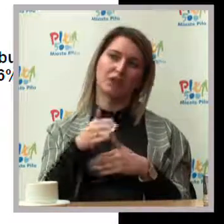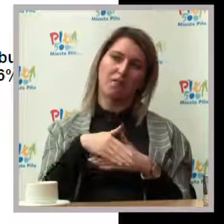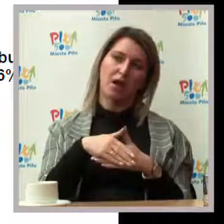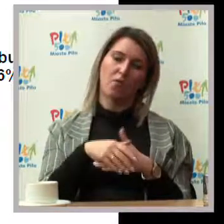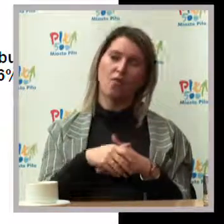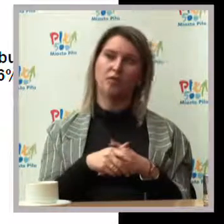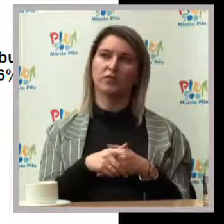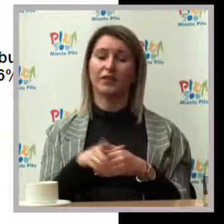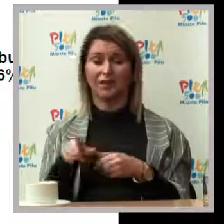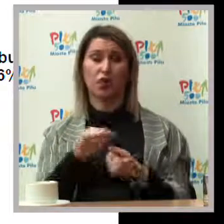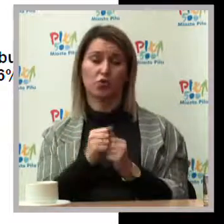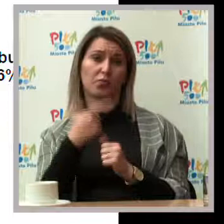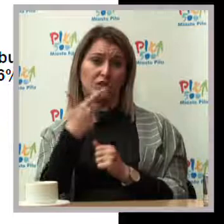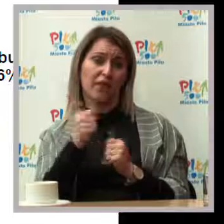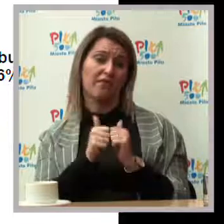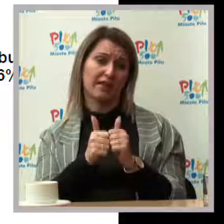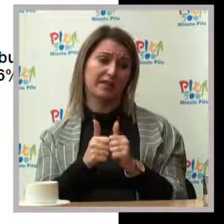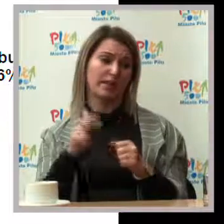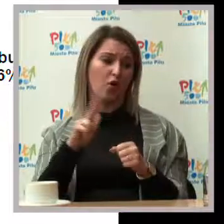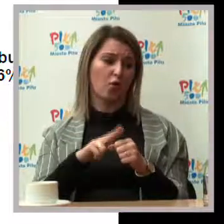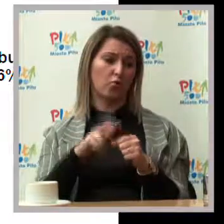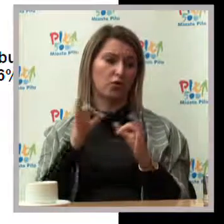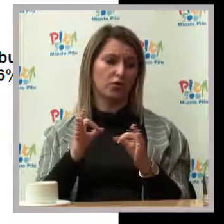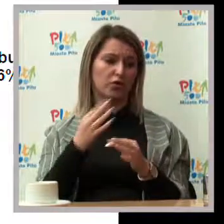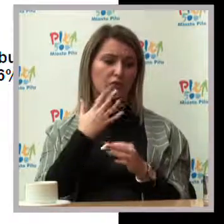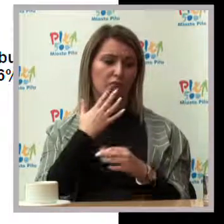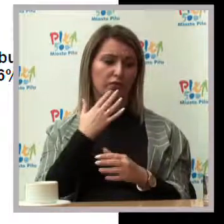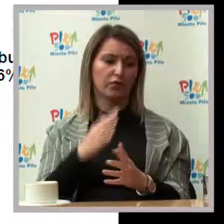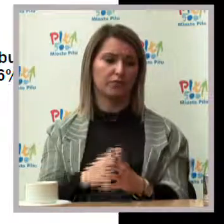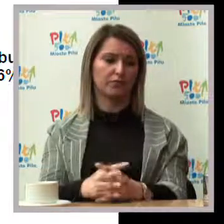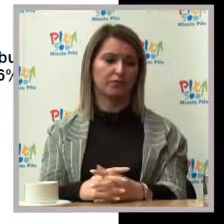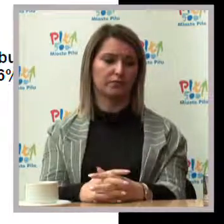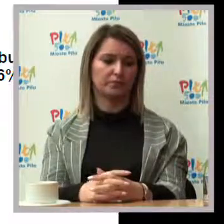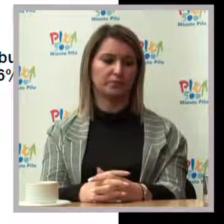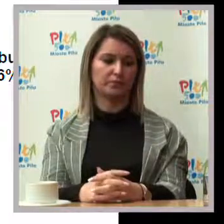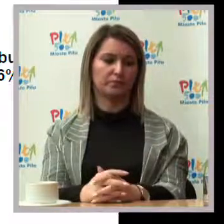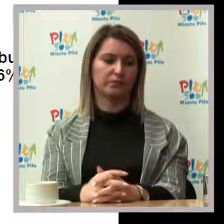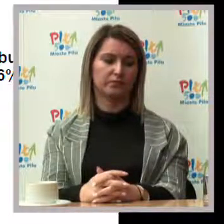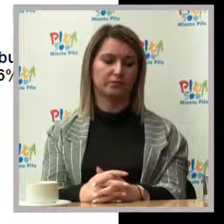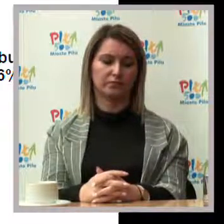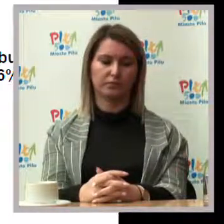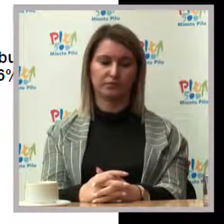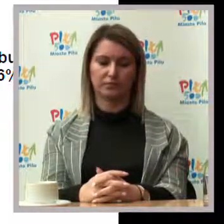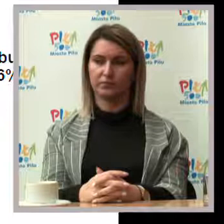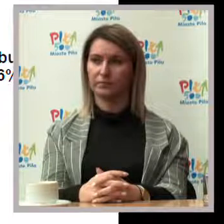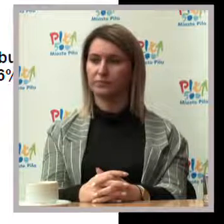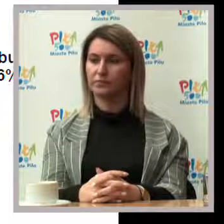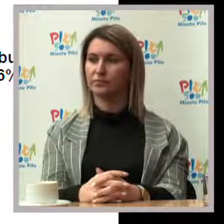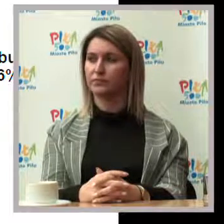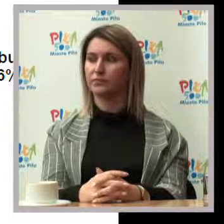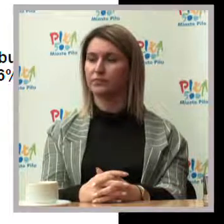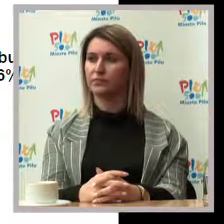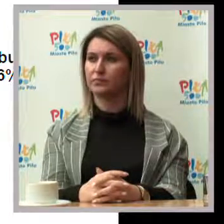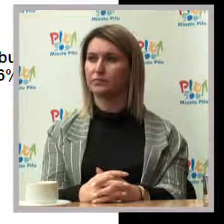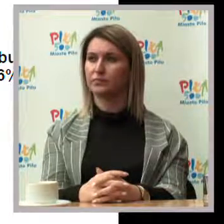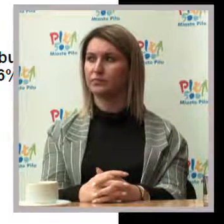one dwa zadania, o których również dzisiaj była mowa. To jest wydatki realizowane przez Miejski Ośrodek Pomocy Społecznej, program AS